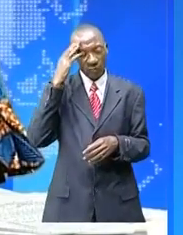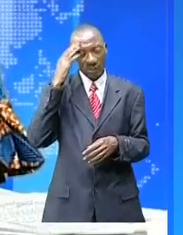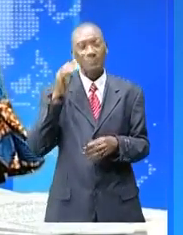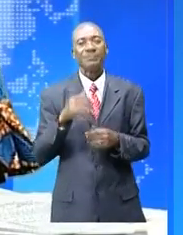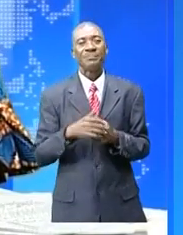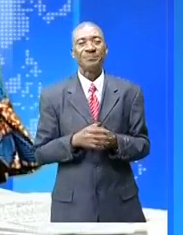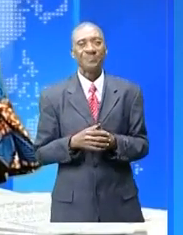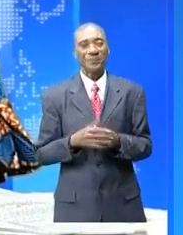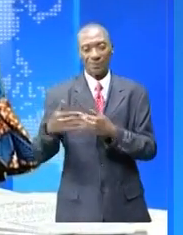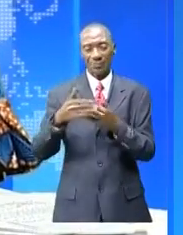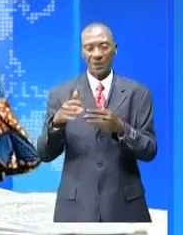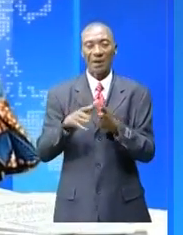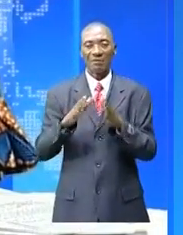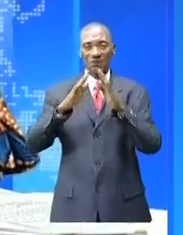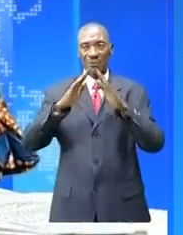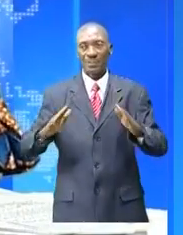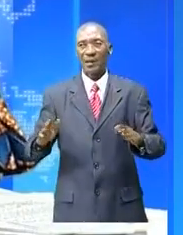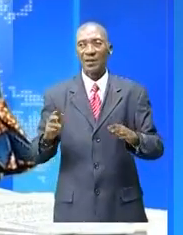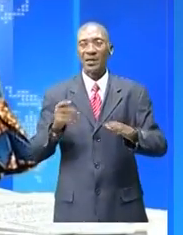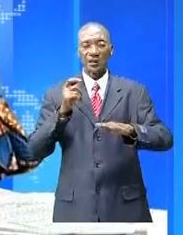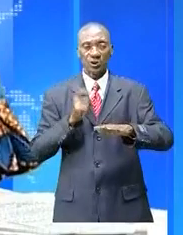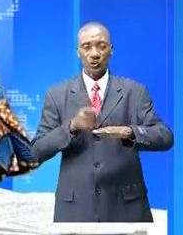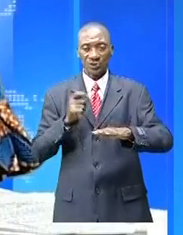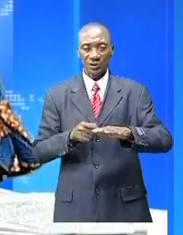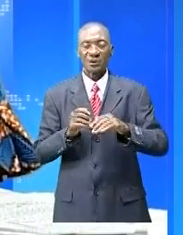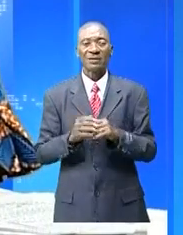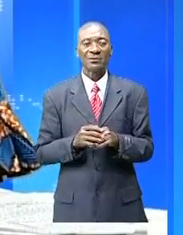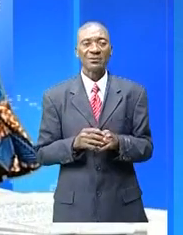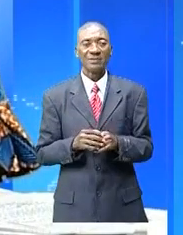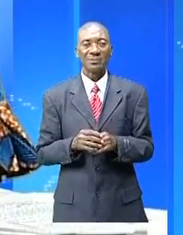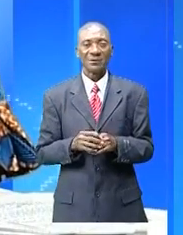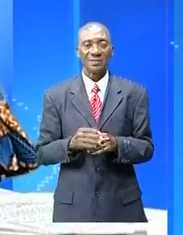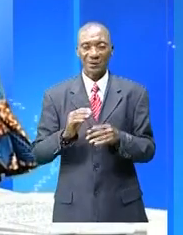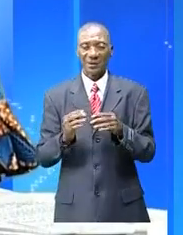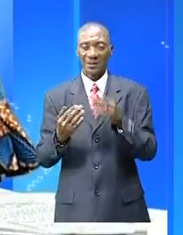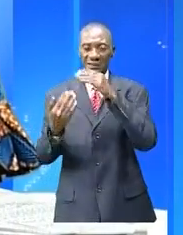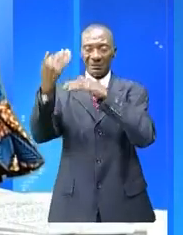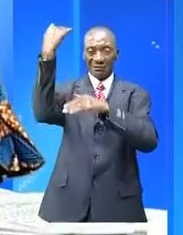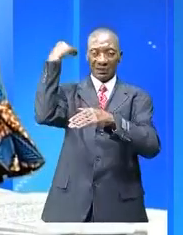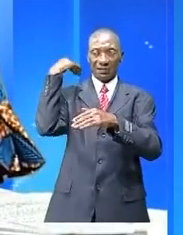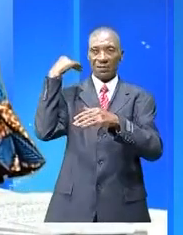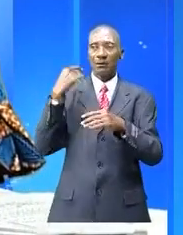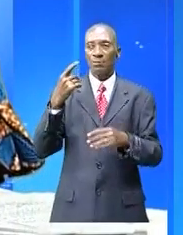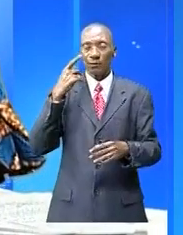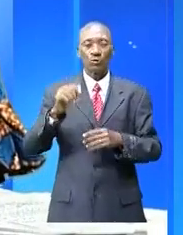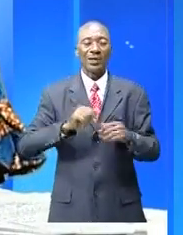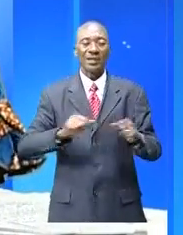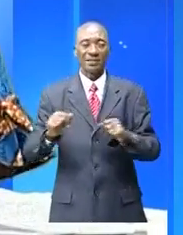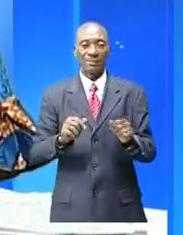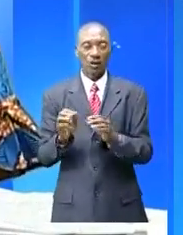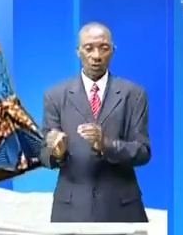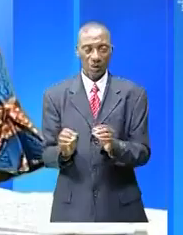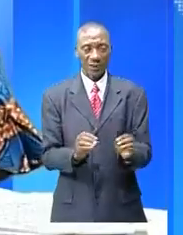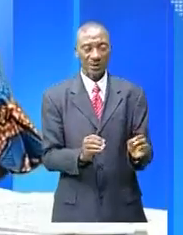du palais de justice, référence derrière l'ancien palais de justice, pour les concours qui sera organisé à